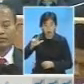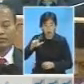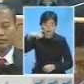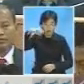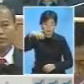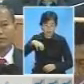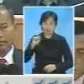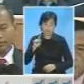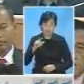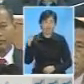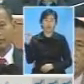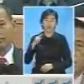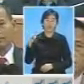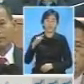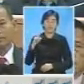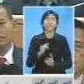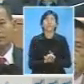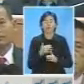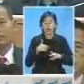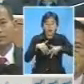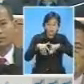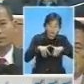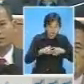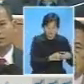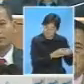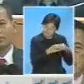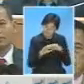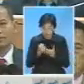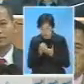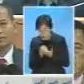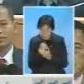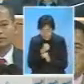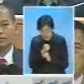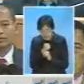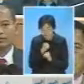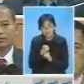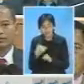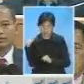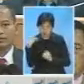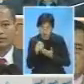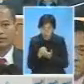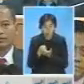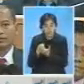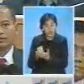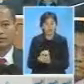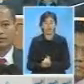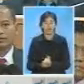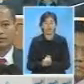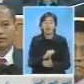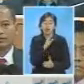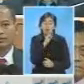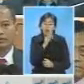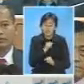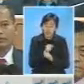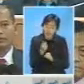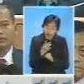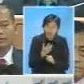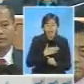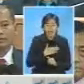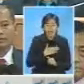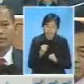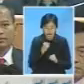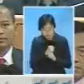เราเองก็ได้พาพี่น้องประชาชนเข้าไปร่วมกันในการที่จะช่วยเหลือ ราชการนั้นมีสิ่งใดที่ให้เราช่วยเหลือนั้นเราก็จะพยายามท